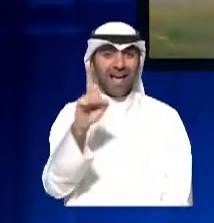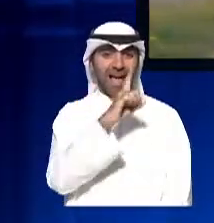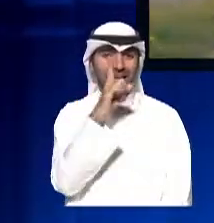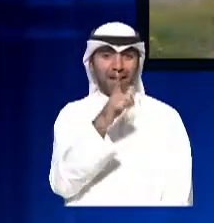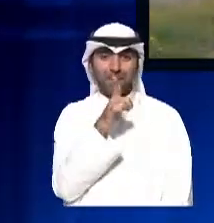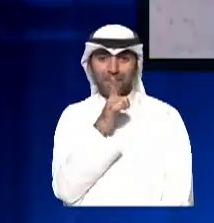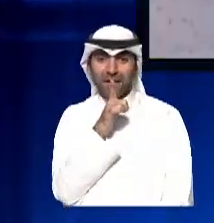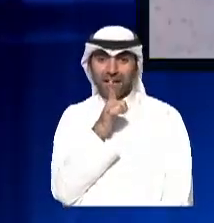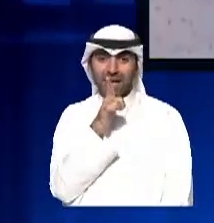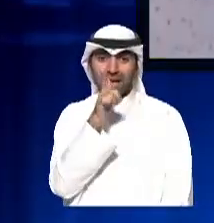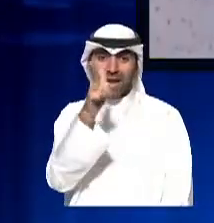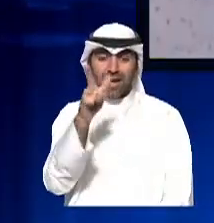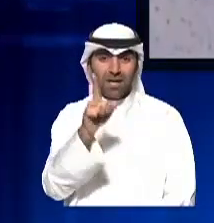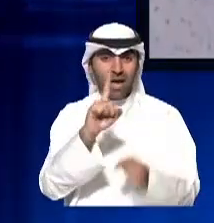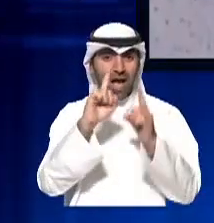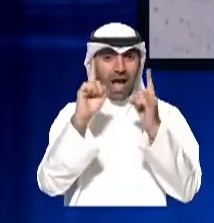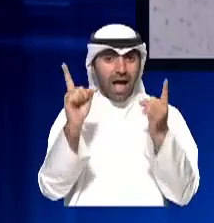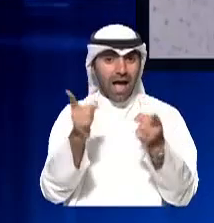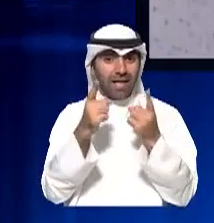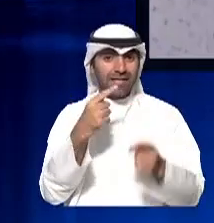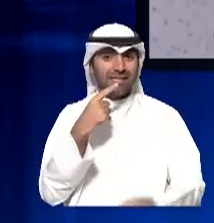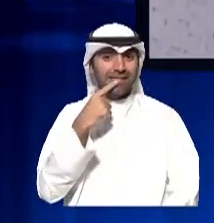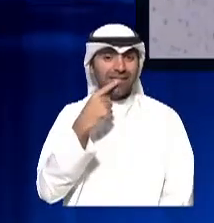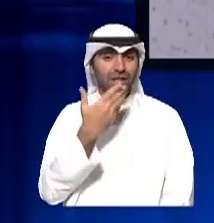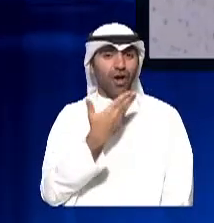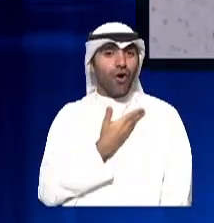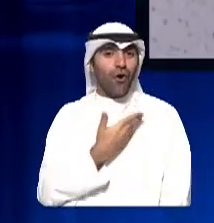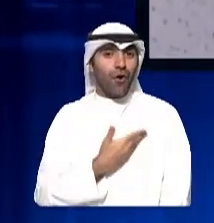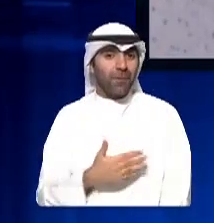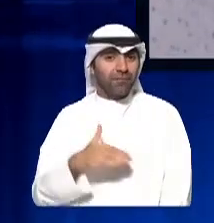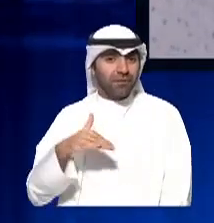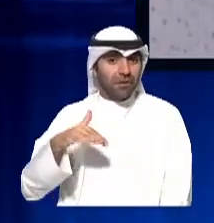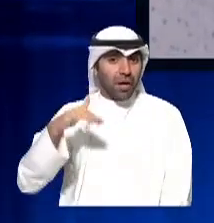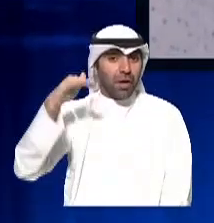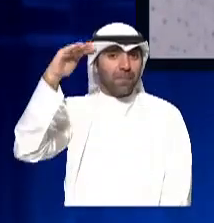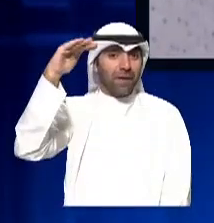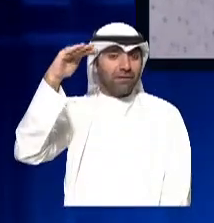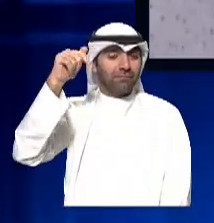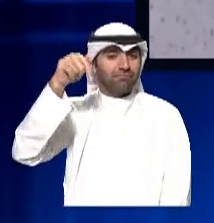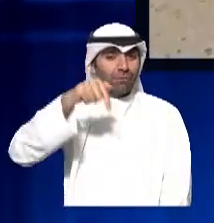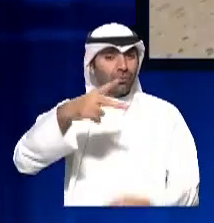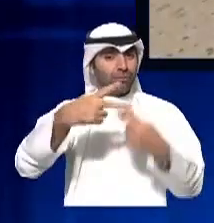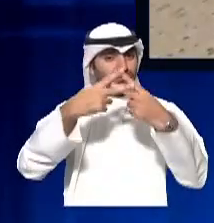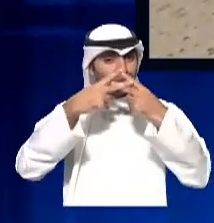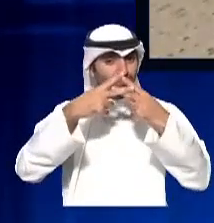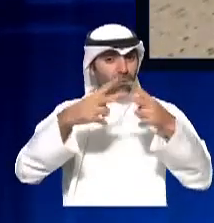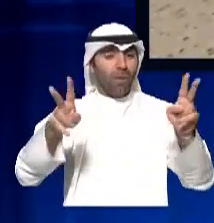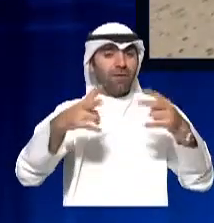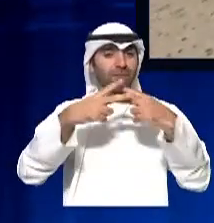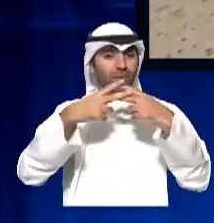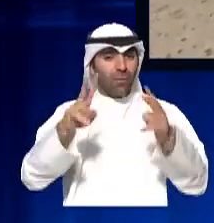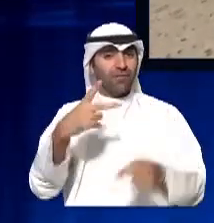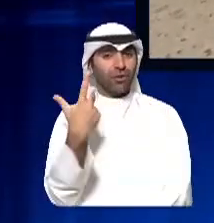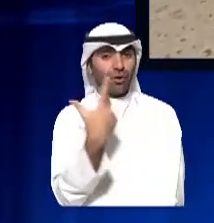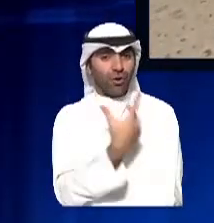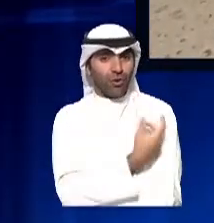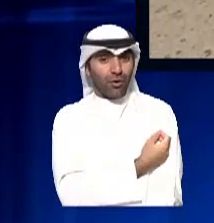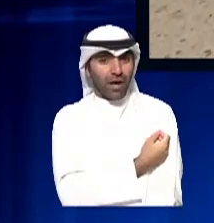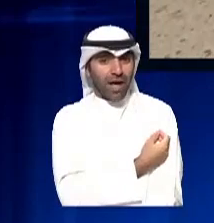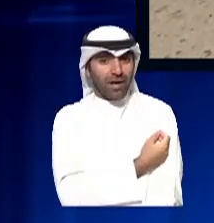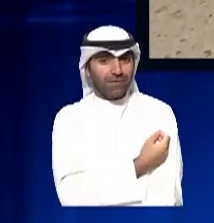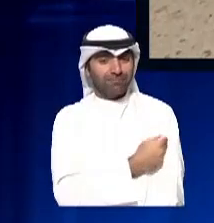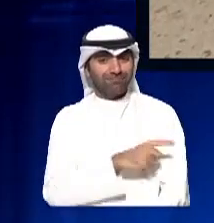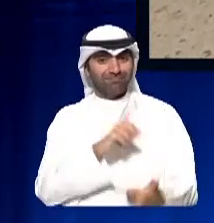المزمنة، وإحنا عارفين هذه الفئة هم الأكثر عرضة لخطر الإصابة، وتم استثناءهم من هذا